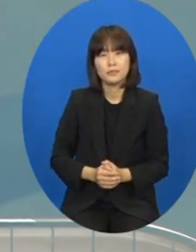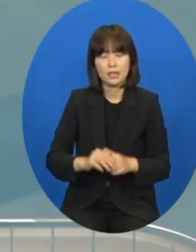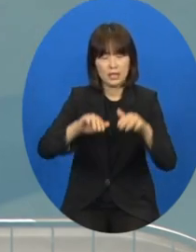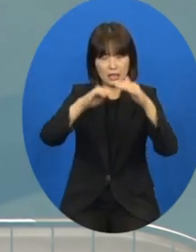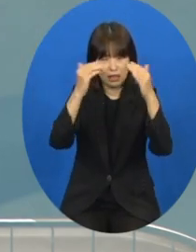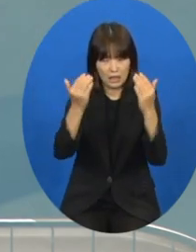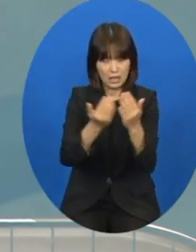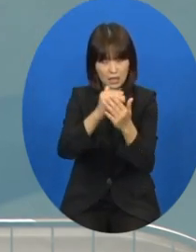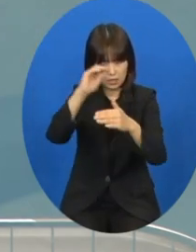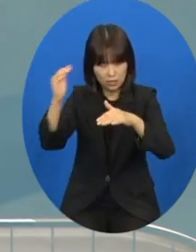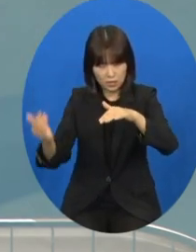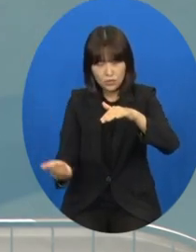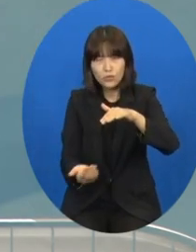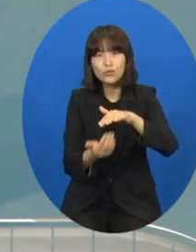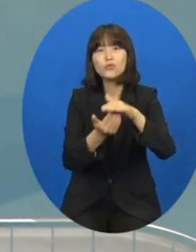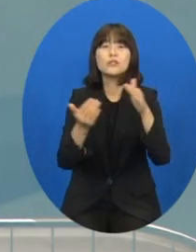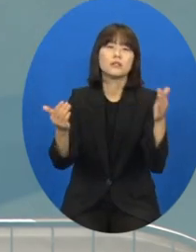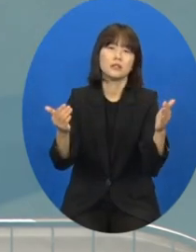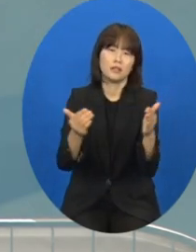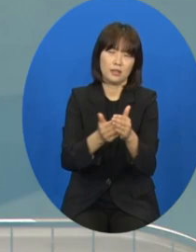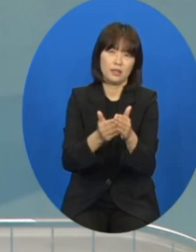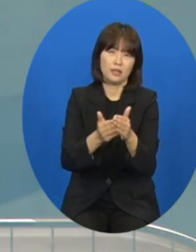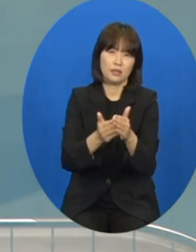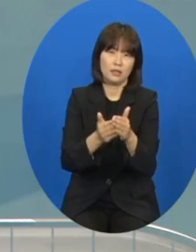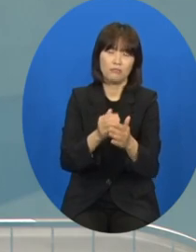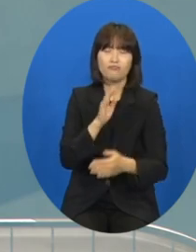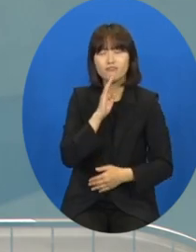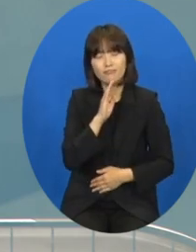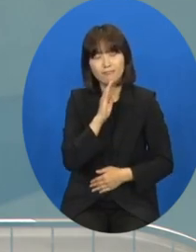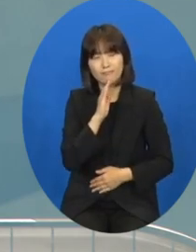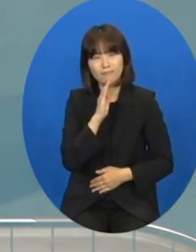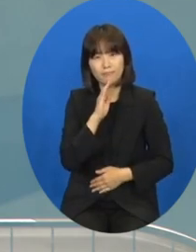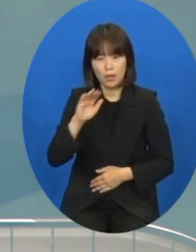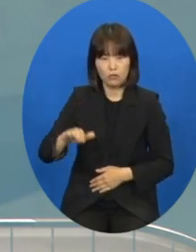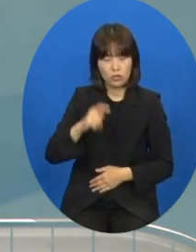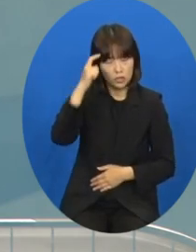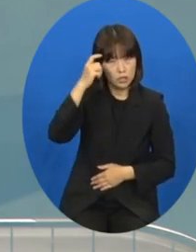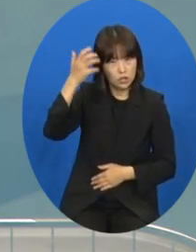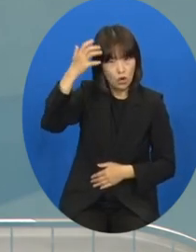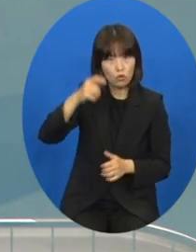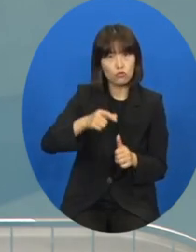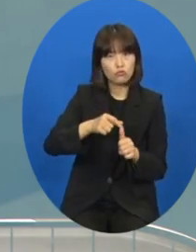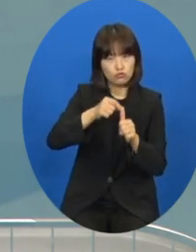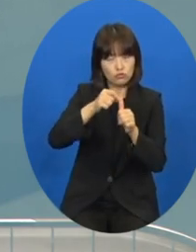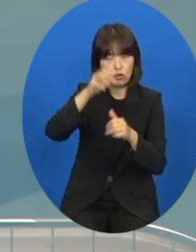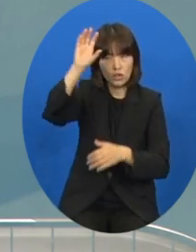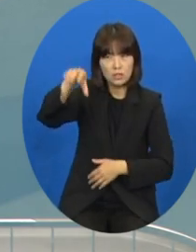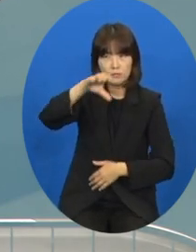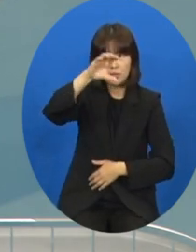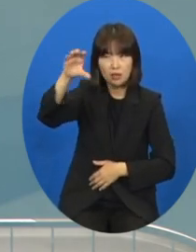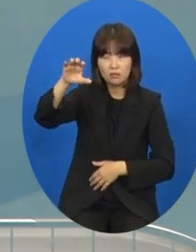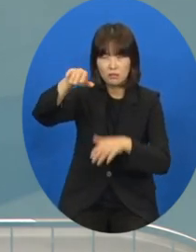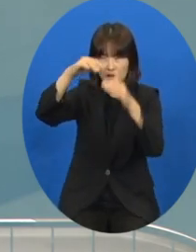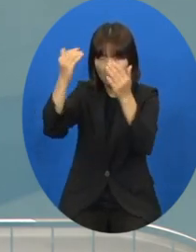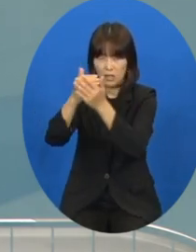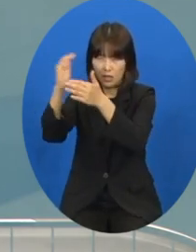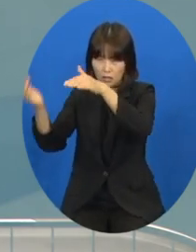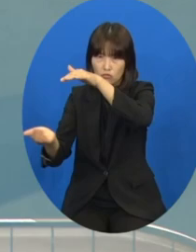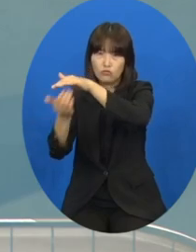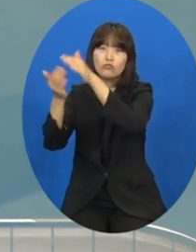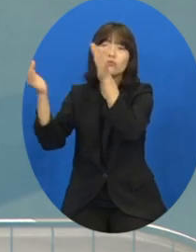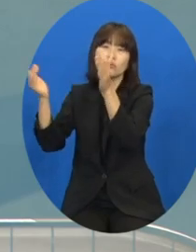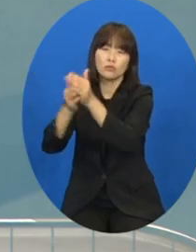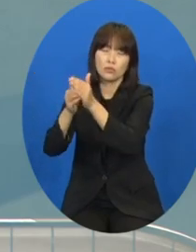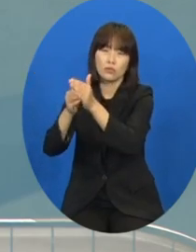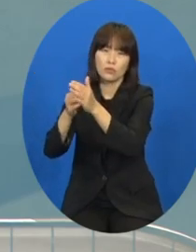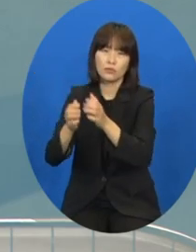이루었다. 정말 그랬습니다. 우리의 영혼의 구원 십자가에서 다 이루셨어요. 조금 더